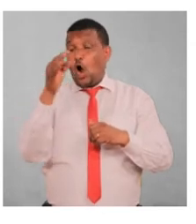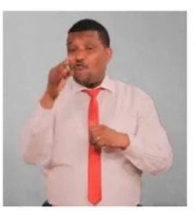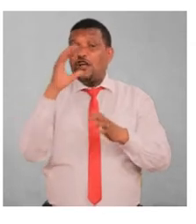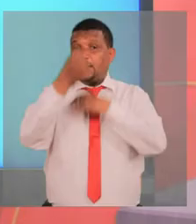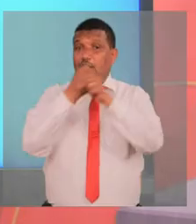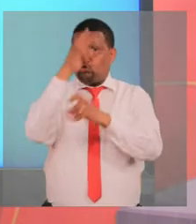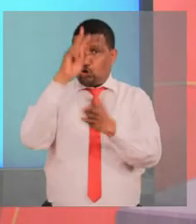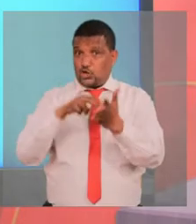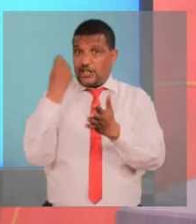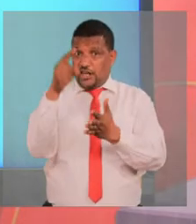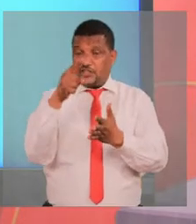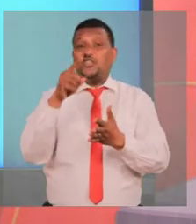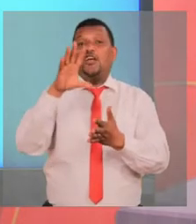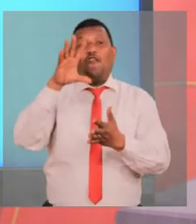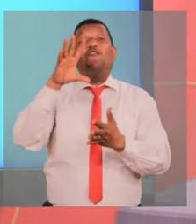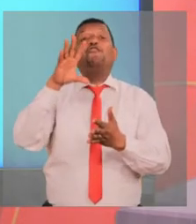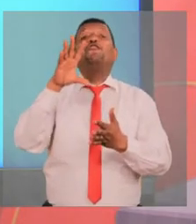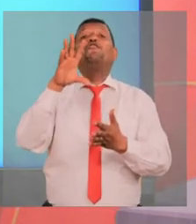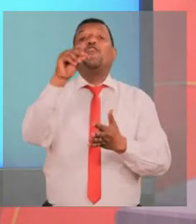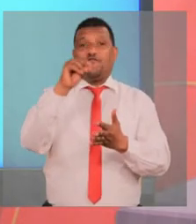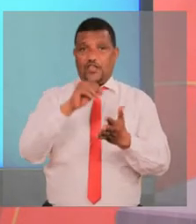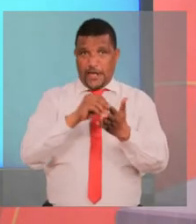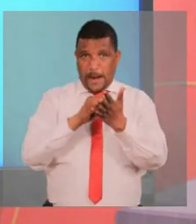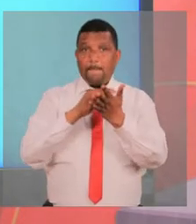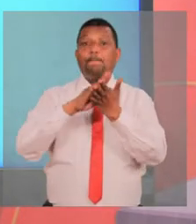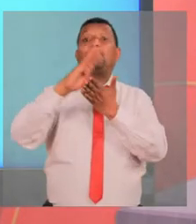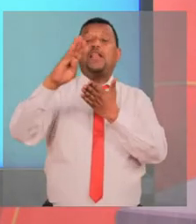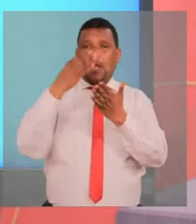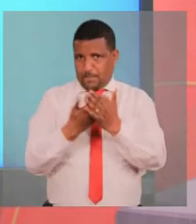दहेज़ थिस बिल नंबर से